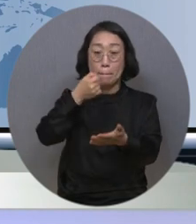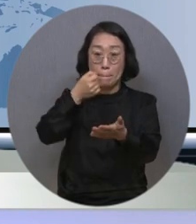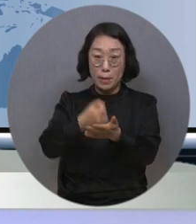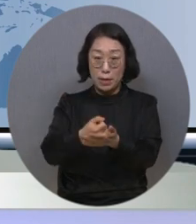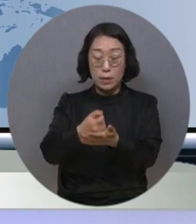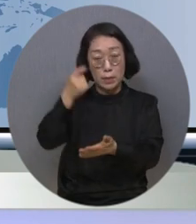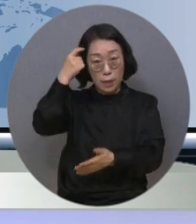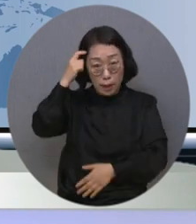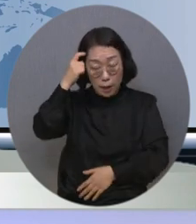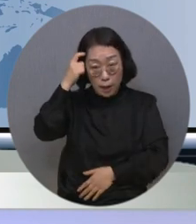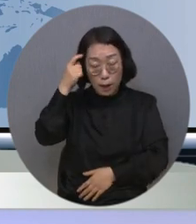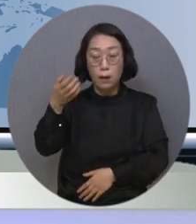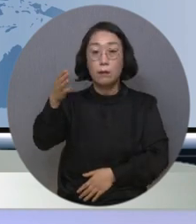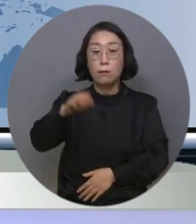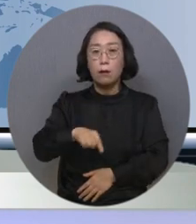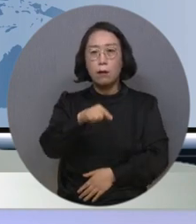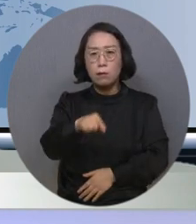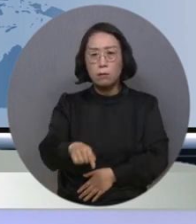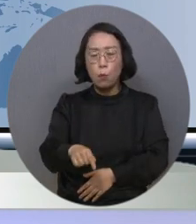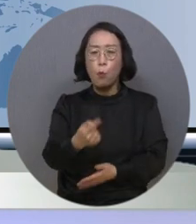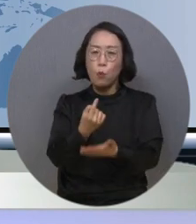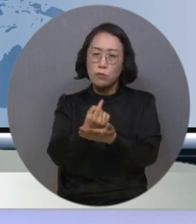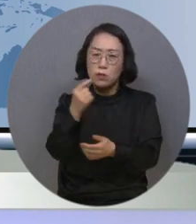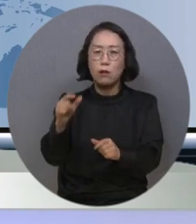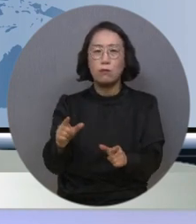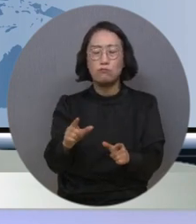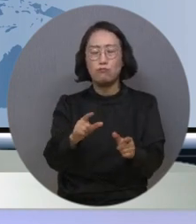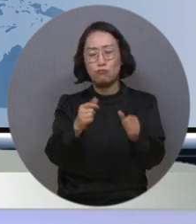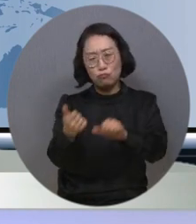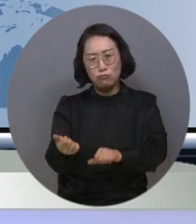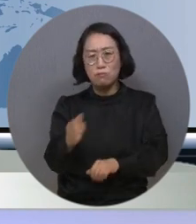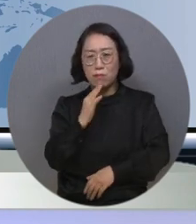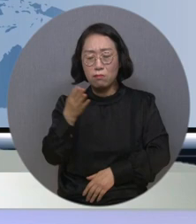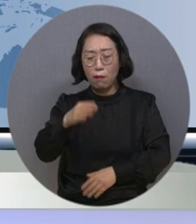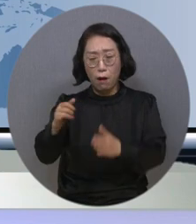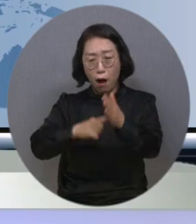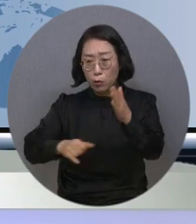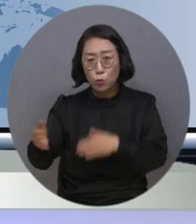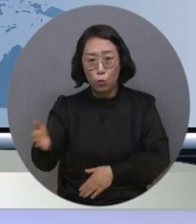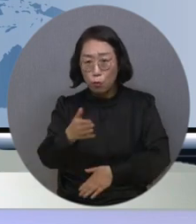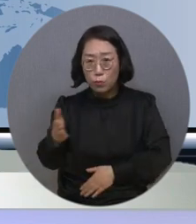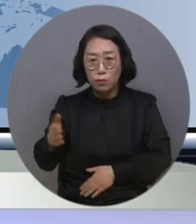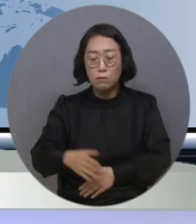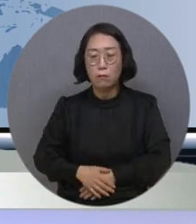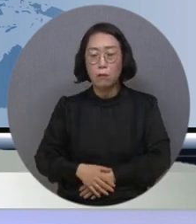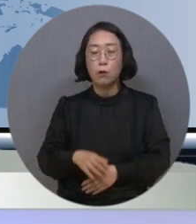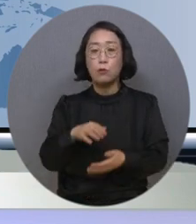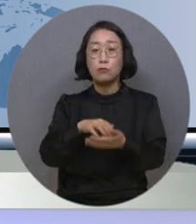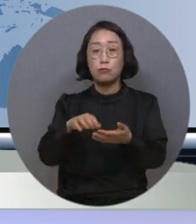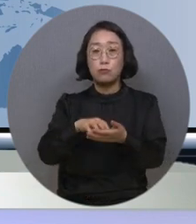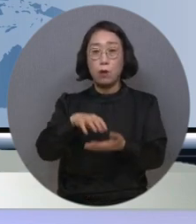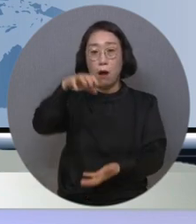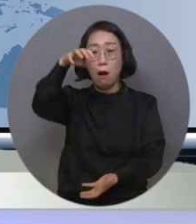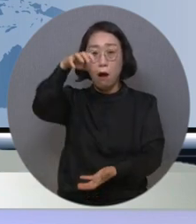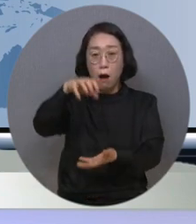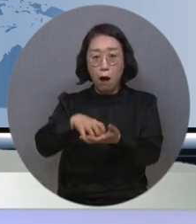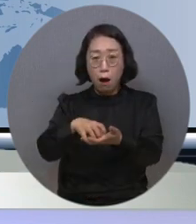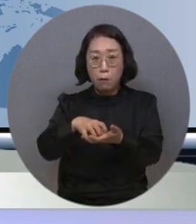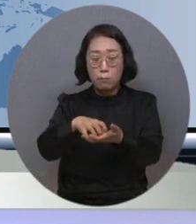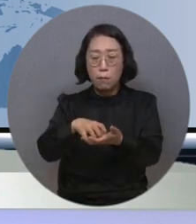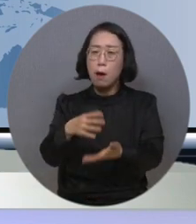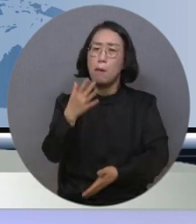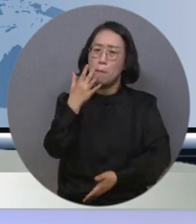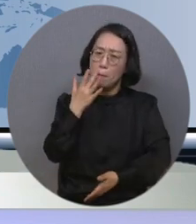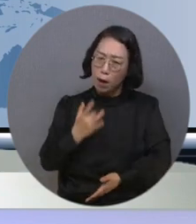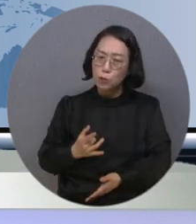고립된 채 죽음을 맞이하는 것은 같으나 가족이 시신을 찾지 않는 무용고사에 대한 통계는 고독사 통계에 포함되지